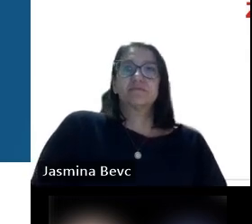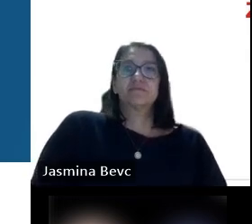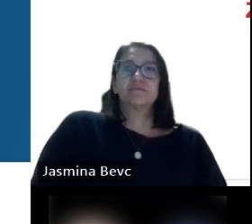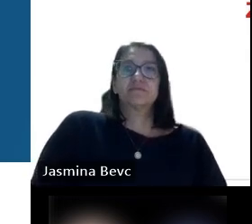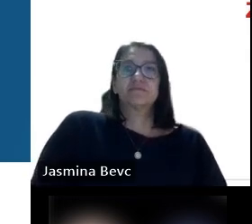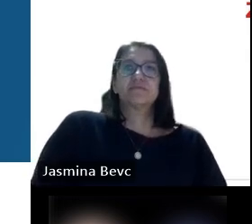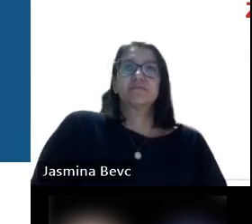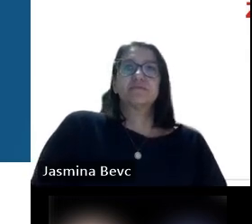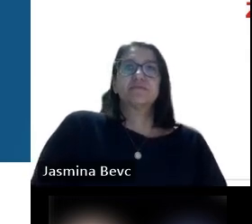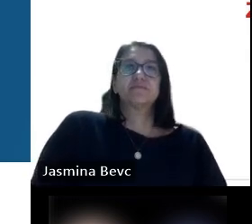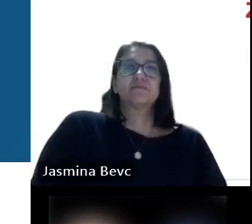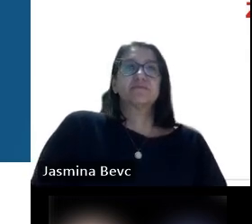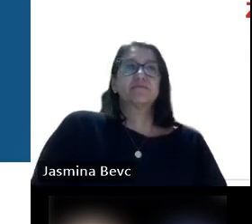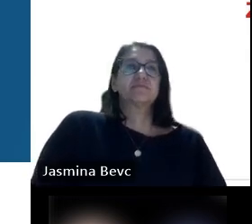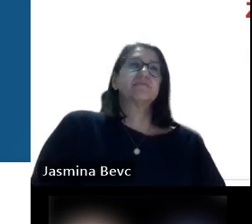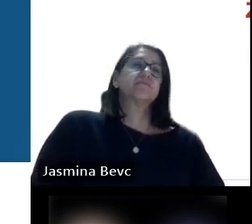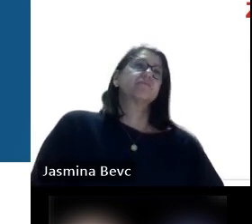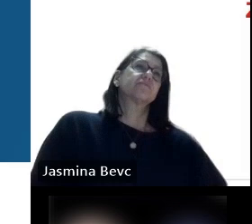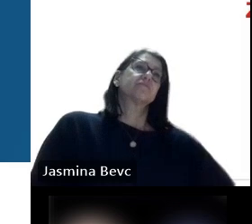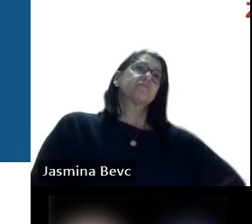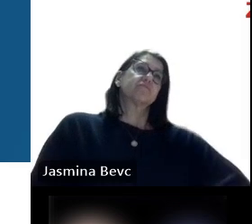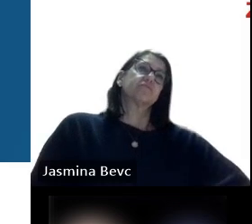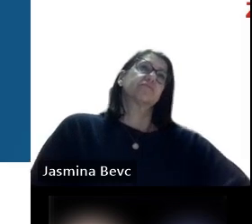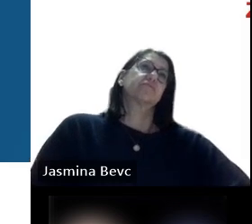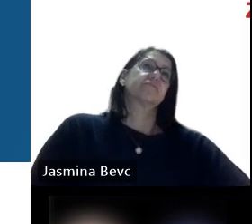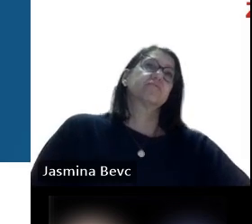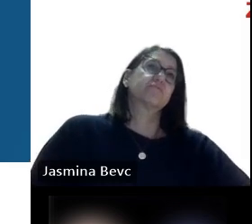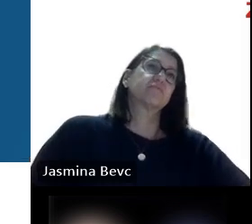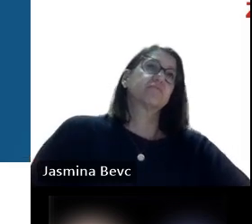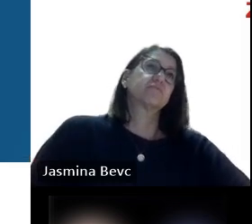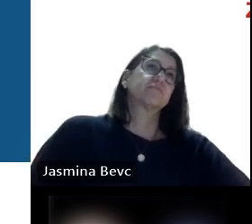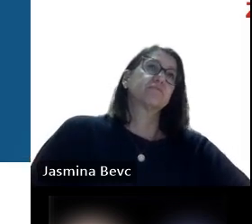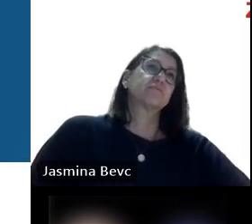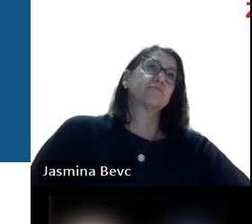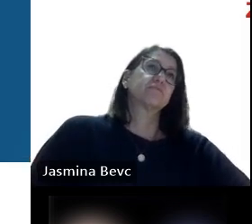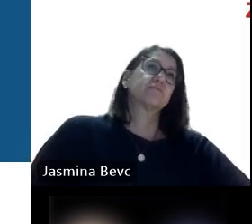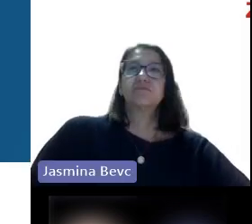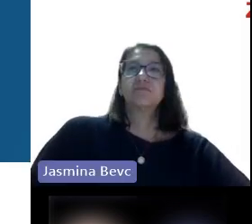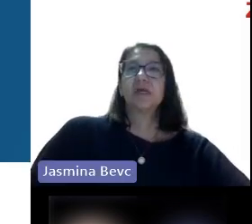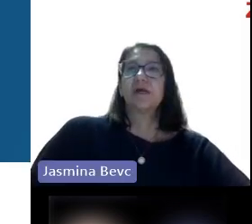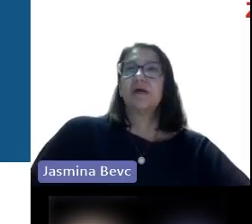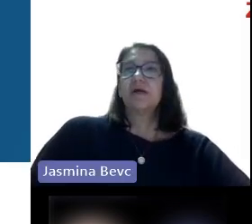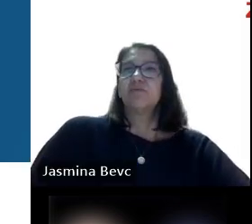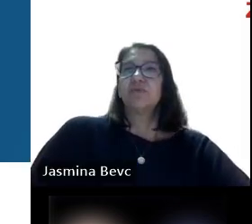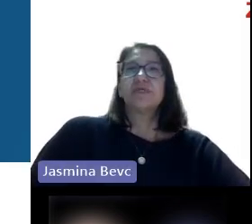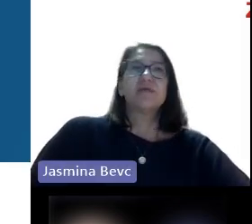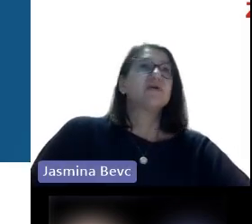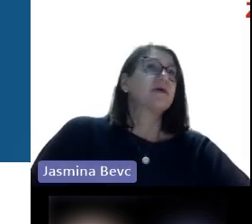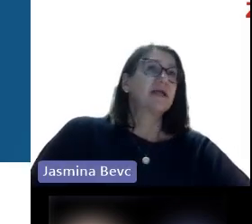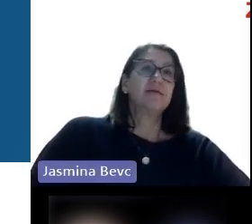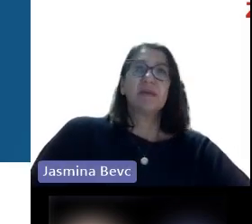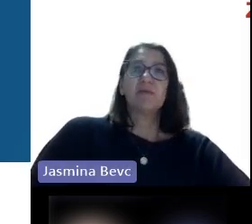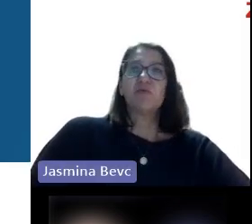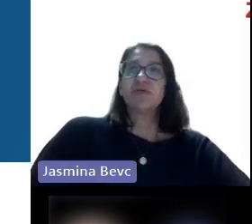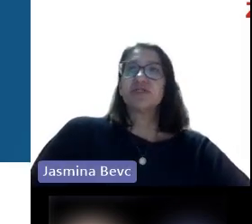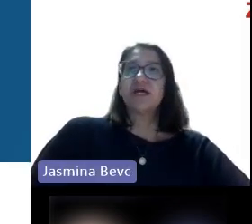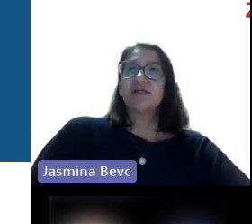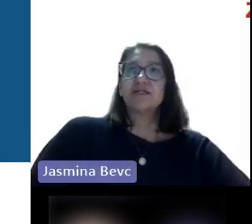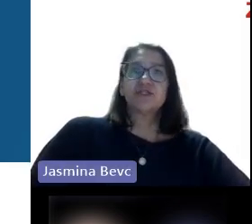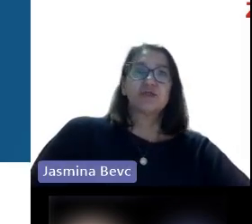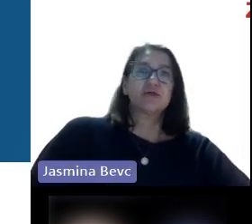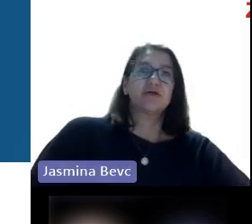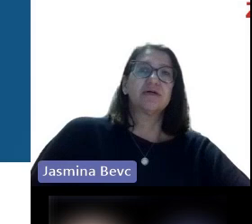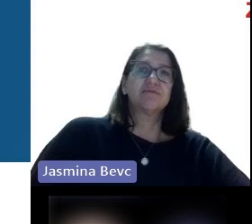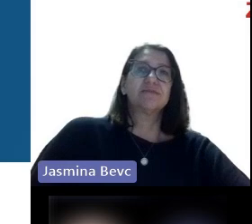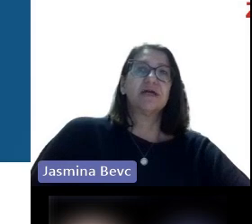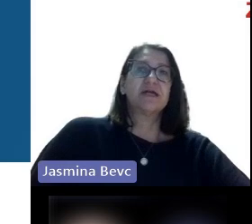na takšen način, tudi prostornine temu ne zadoščajo. Potem hvala, imamo